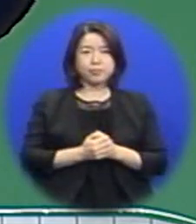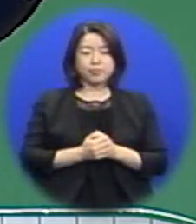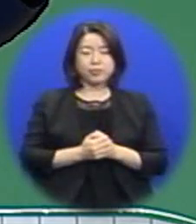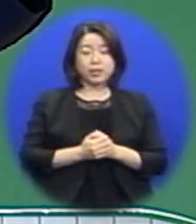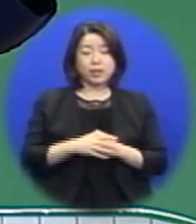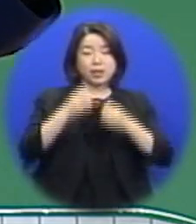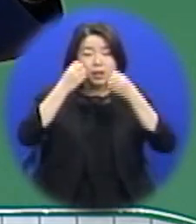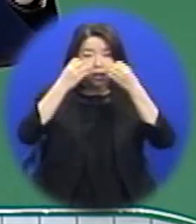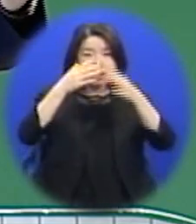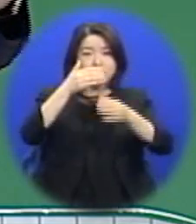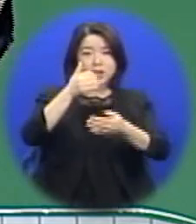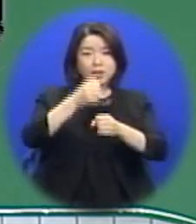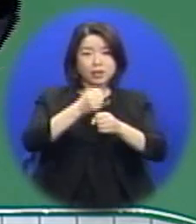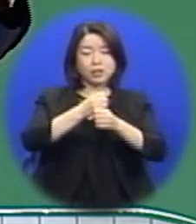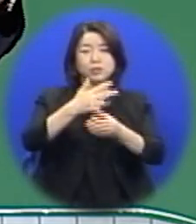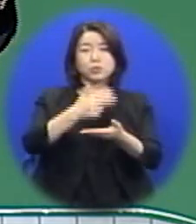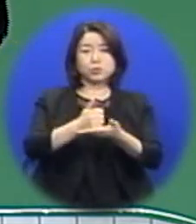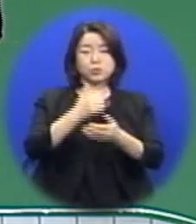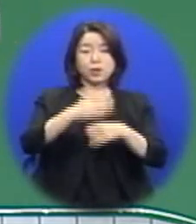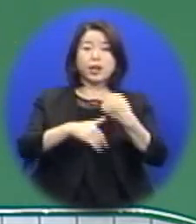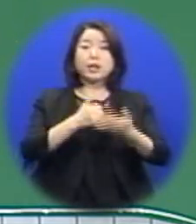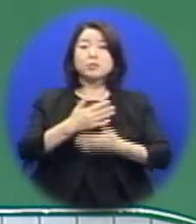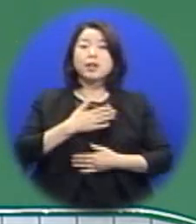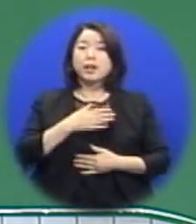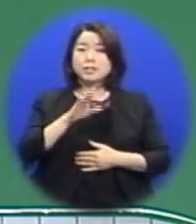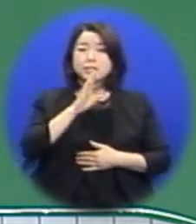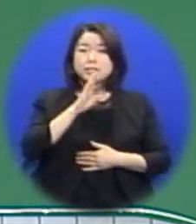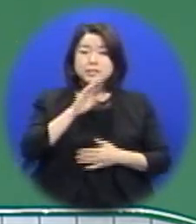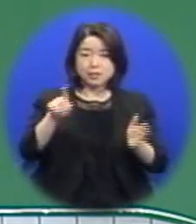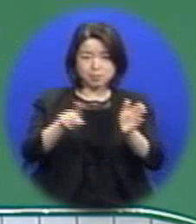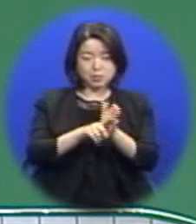창조주 하나님을 내가 진짜 믿게 되면